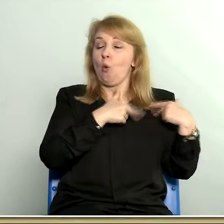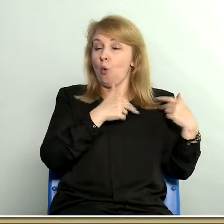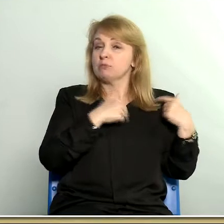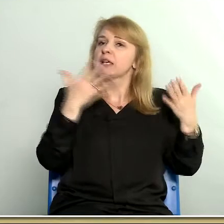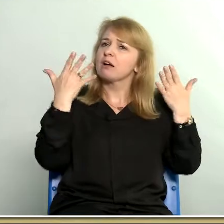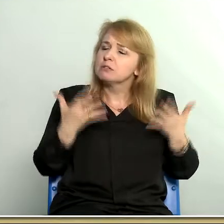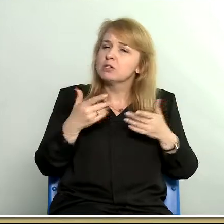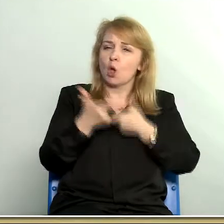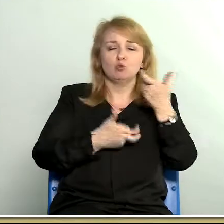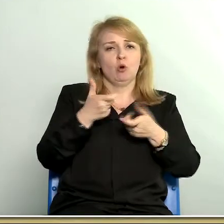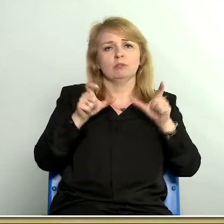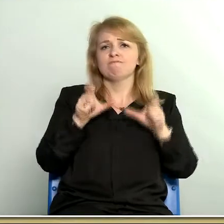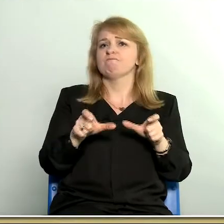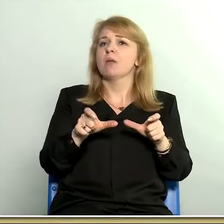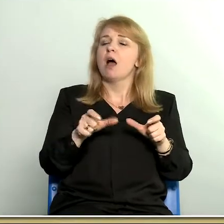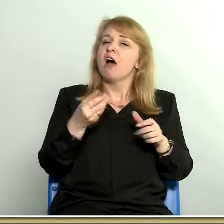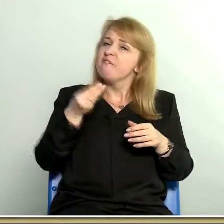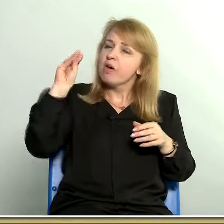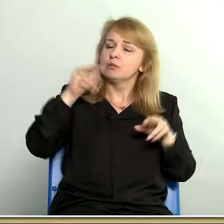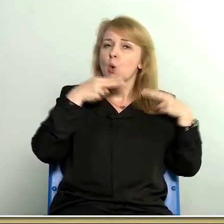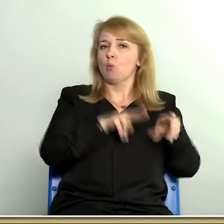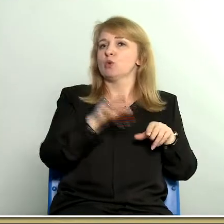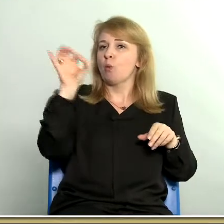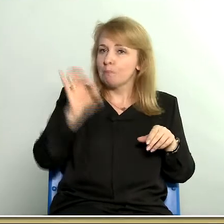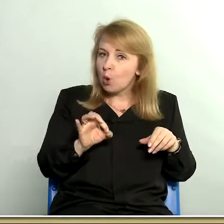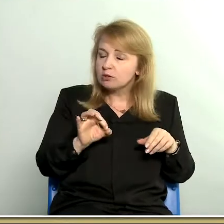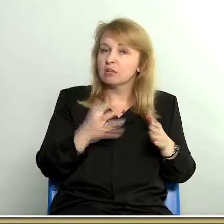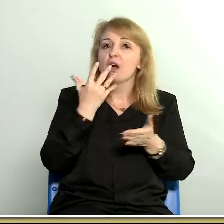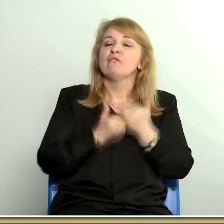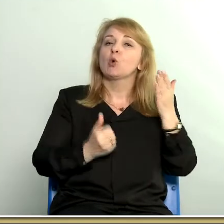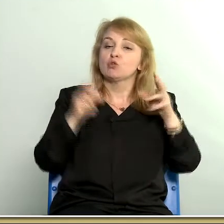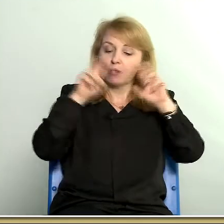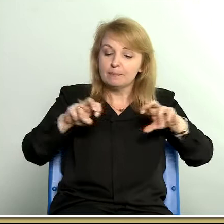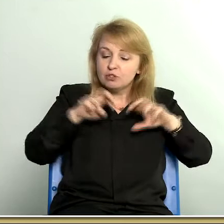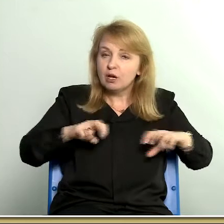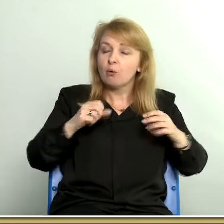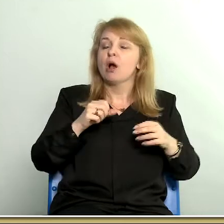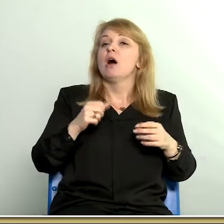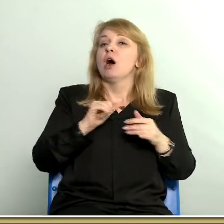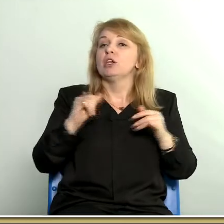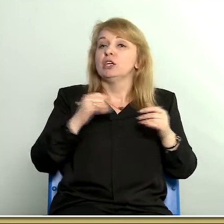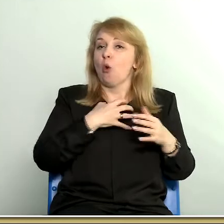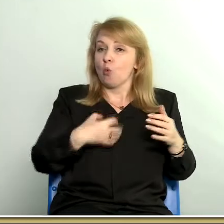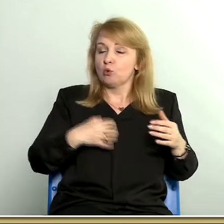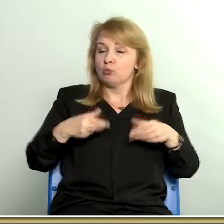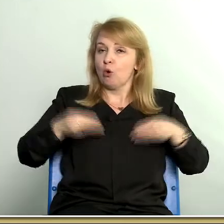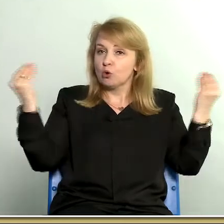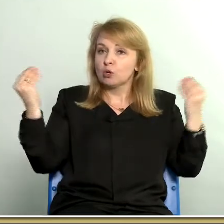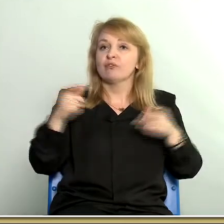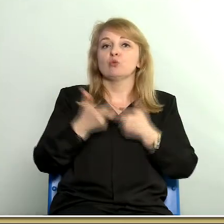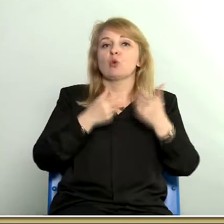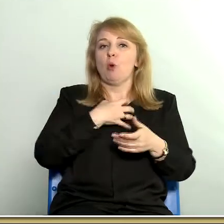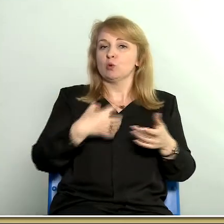życzyła sobie dużo większe udziały procentowe na wykorzystanie działalności badawczo-rozwojowej w gospodarce, na przejście na gospodarkę